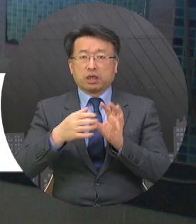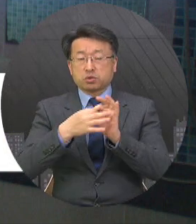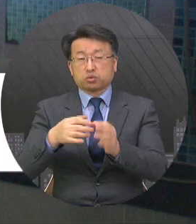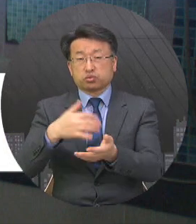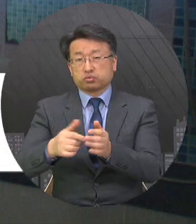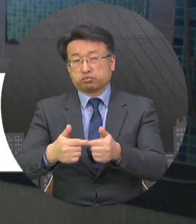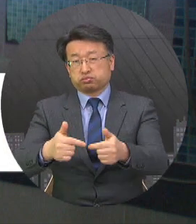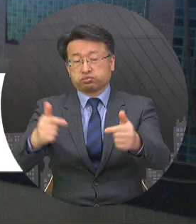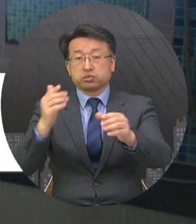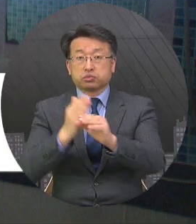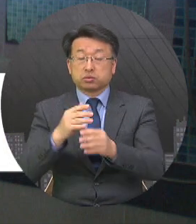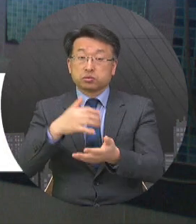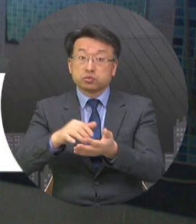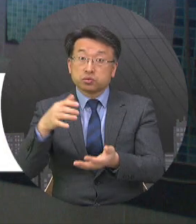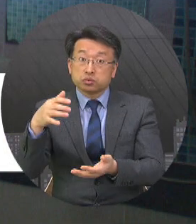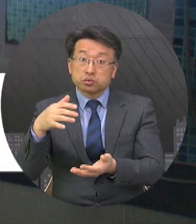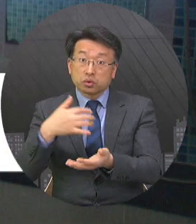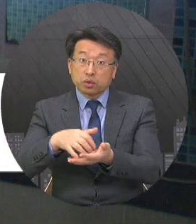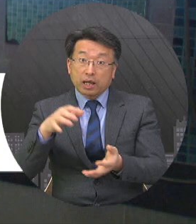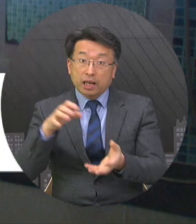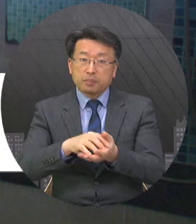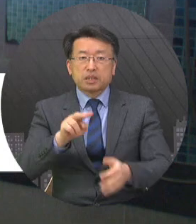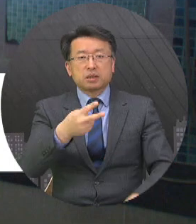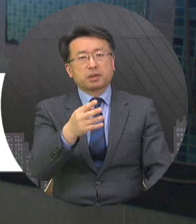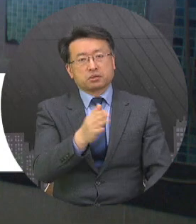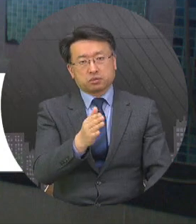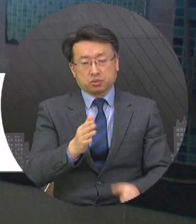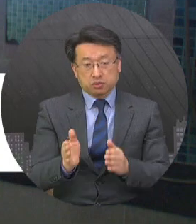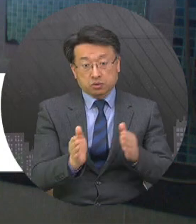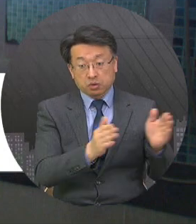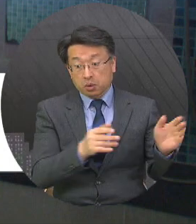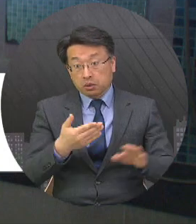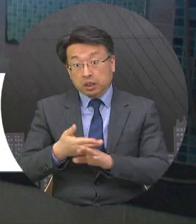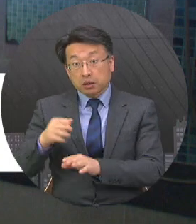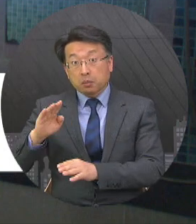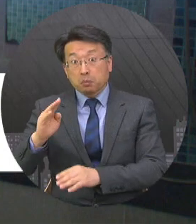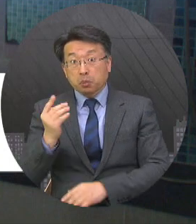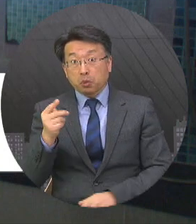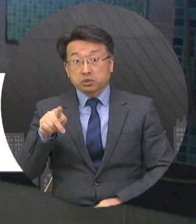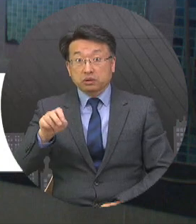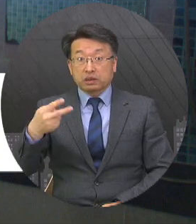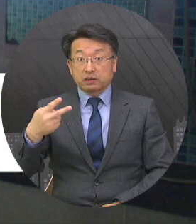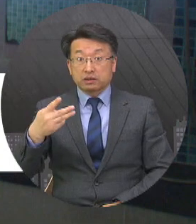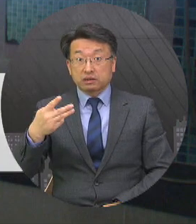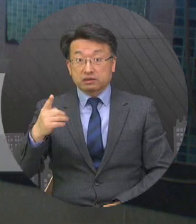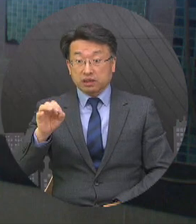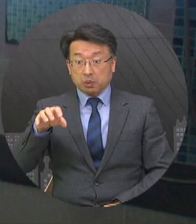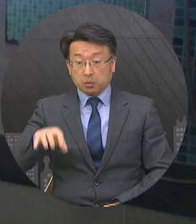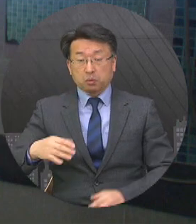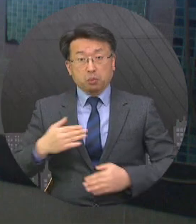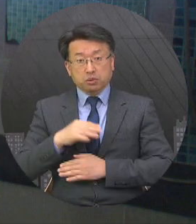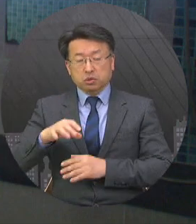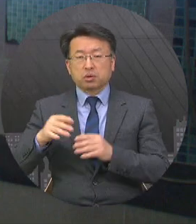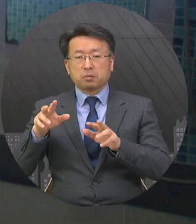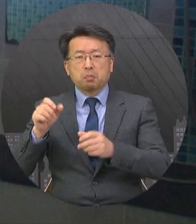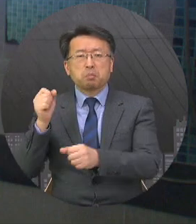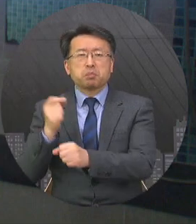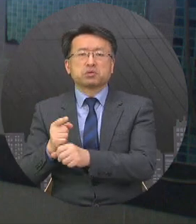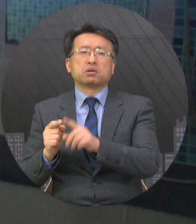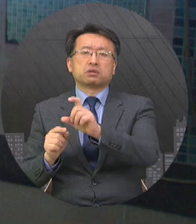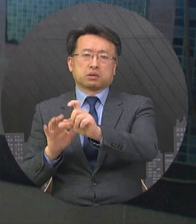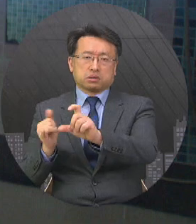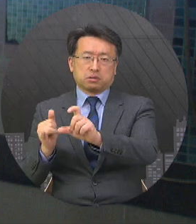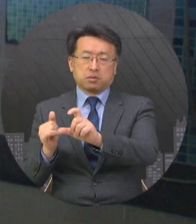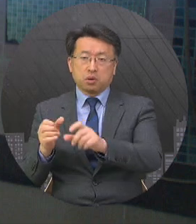명이나 되고 있는데 진주의 또 다른 목욕탕 보성 탕 관련 확진 도 벌써 열 다섯 명이나 됩니다 목욕탕 발